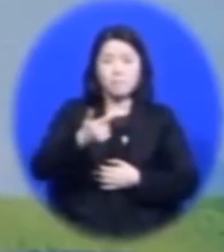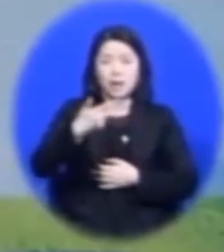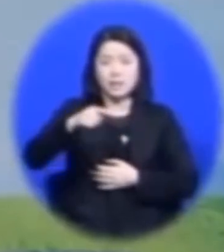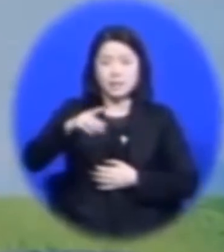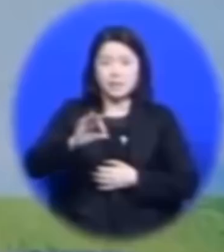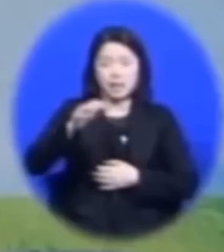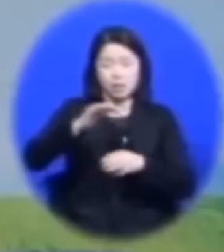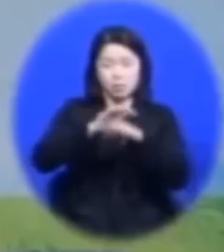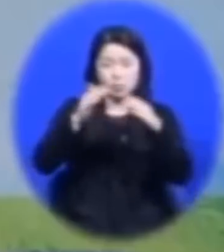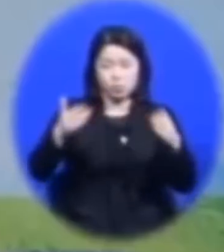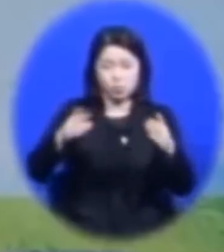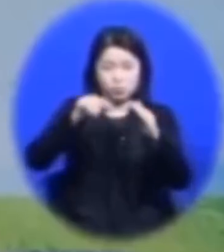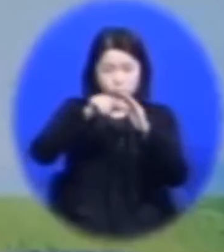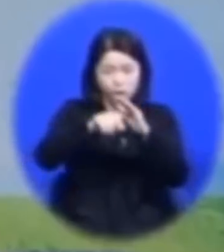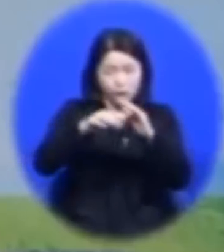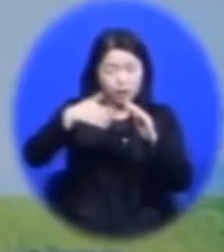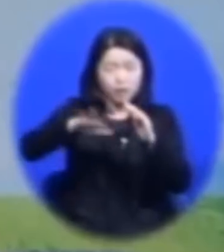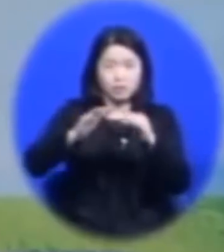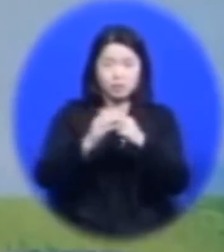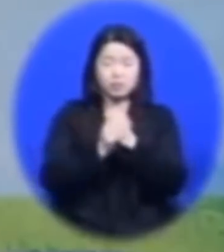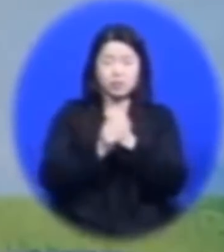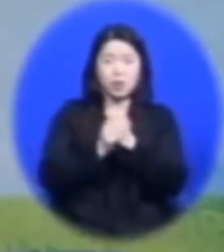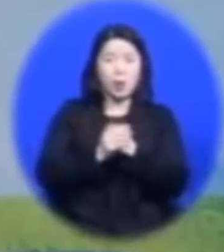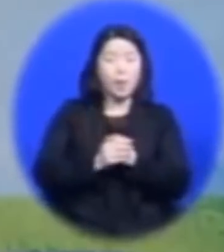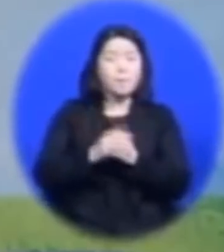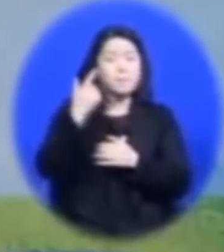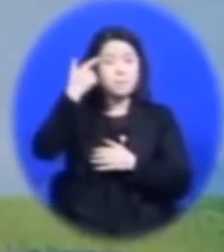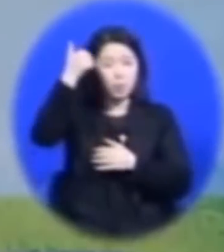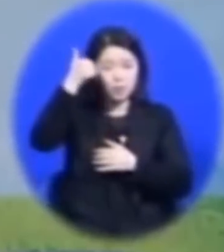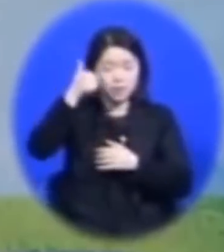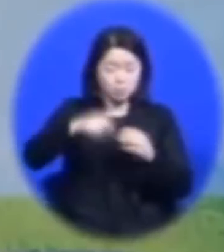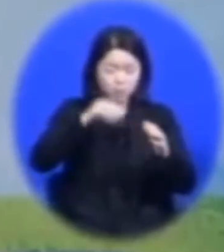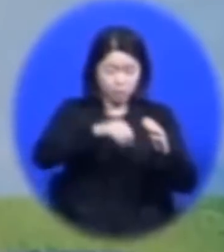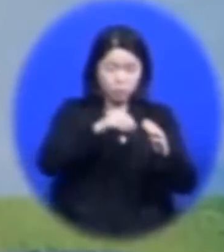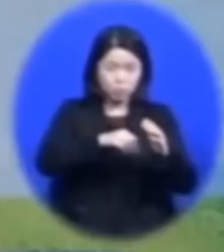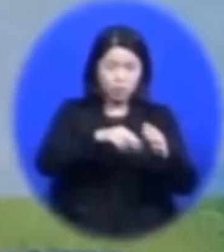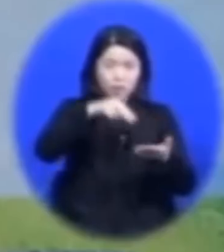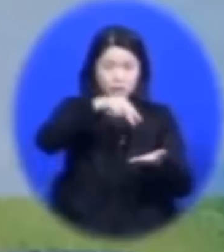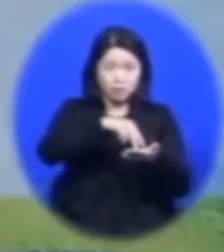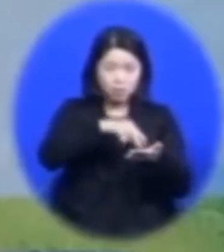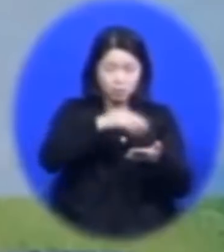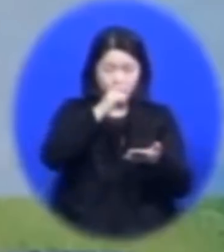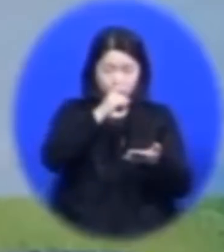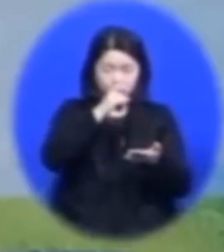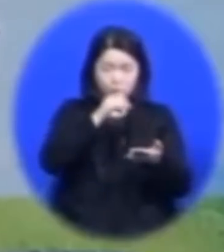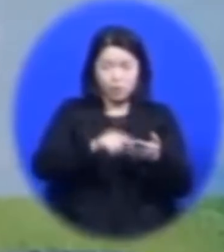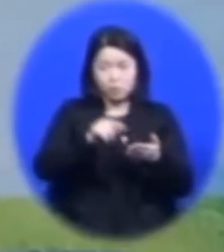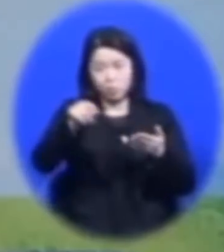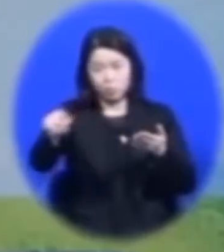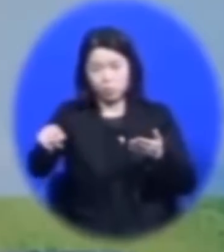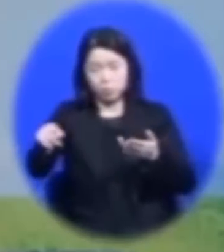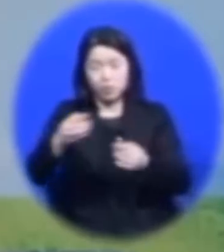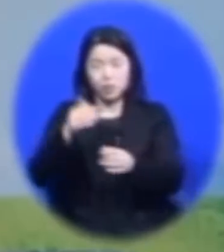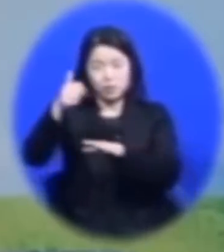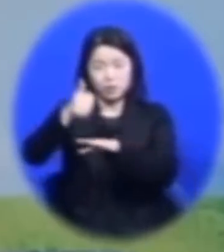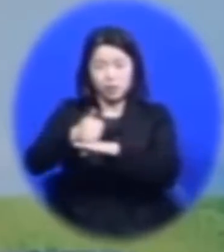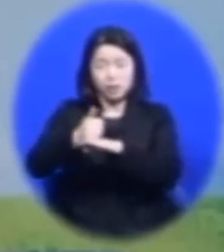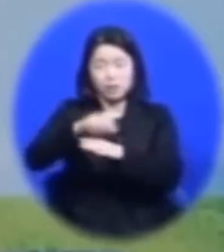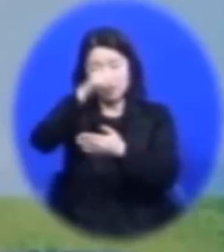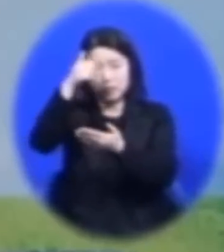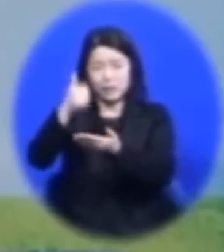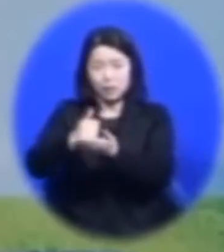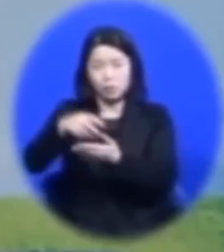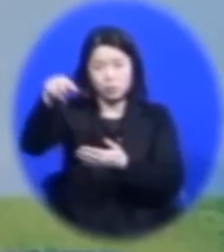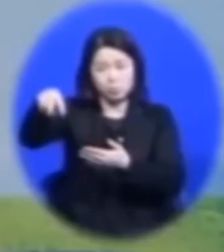가서는 목사님 저쪽 골 입구에서부터 이쪽 입구에 장로님들이 쓰셔서 걸어